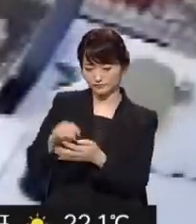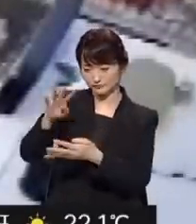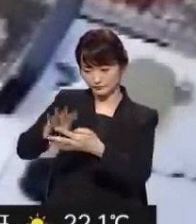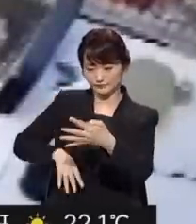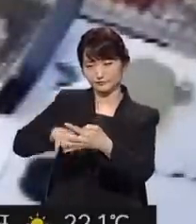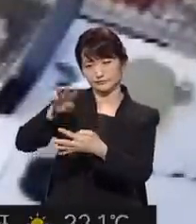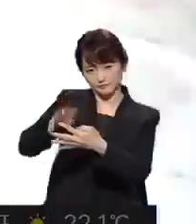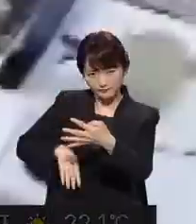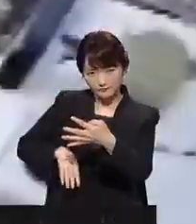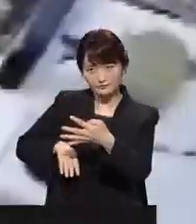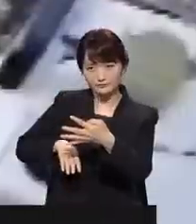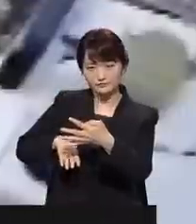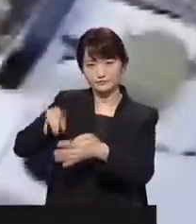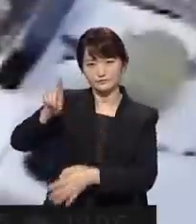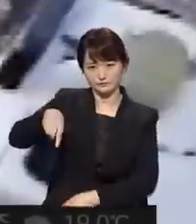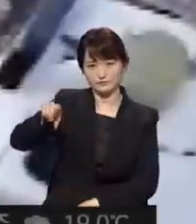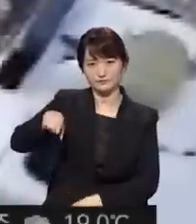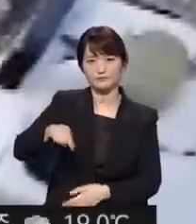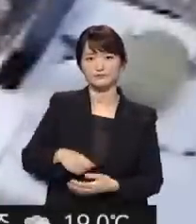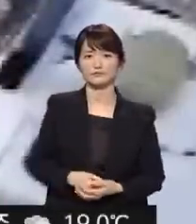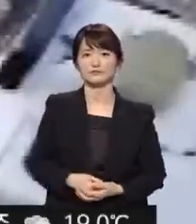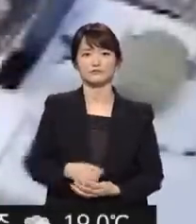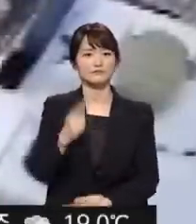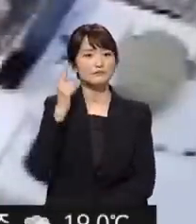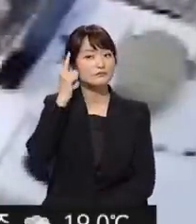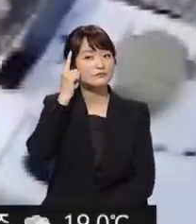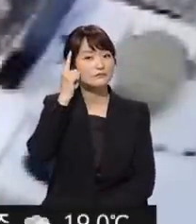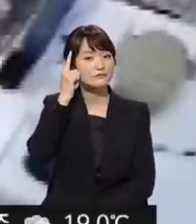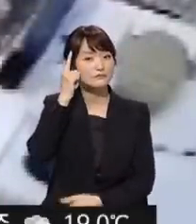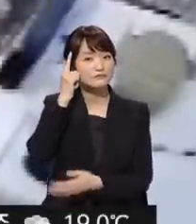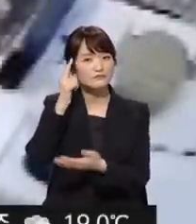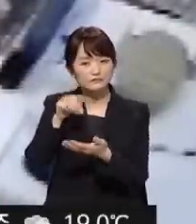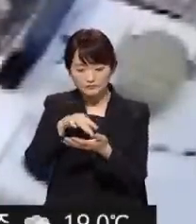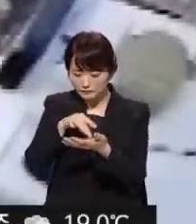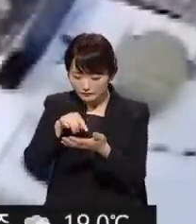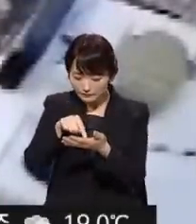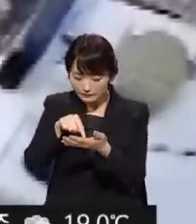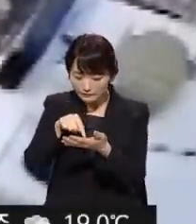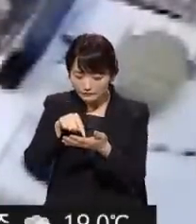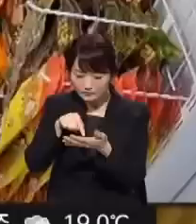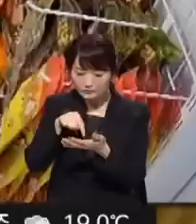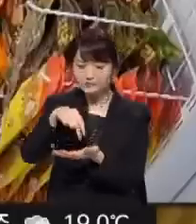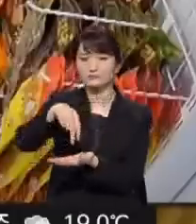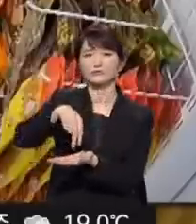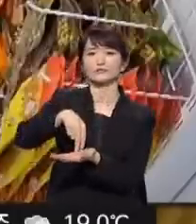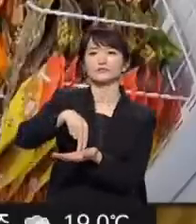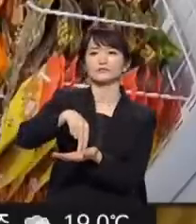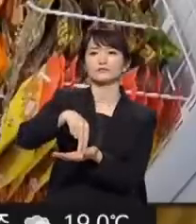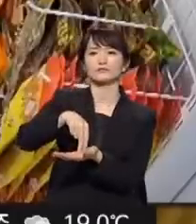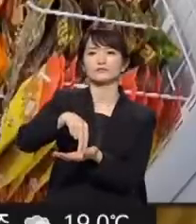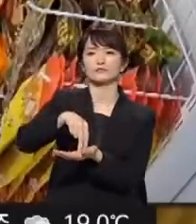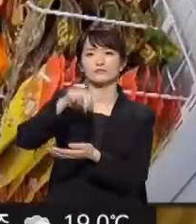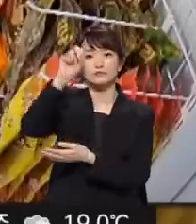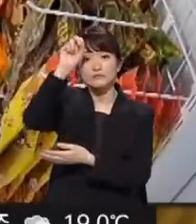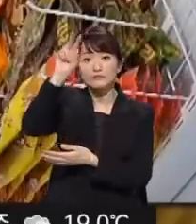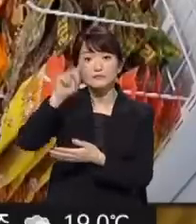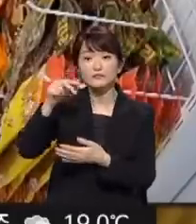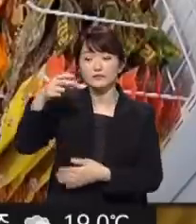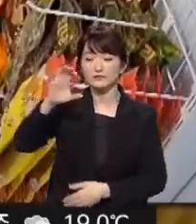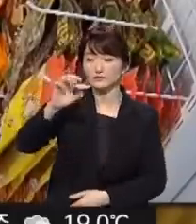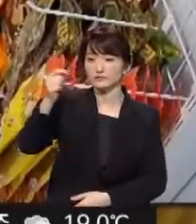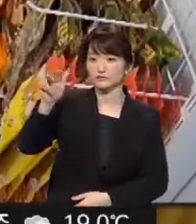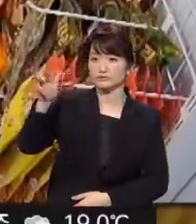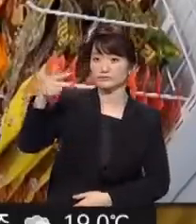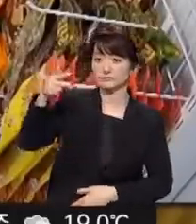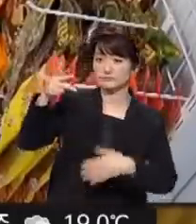찍고 결제. 자, 그런데 휴대전화를 보면서 한참을 서 있어요. 그러더니 갑자기